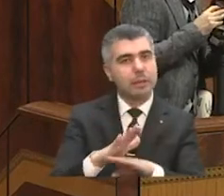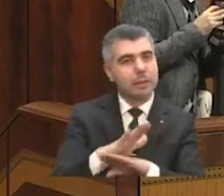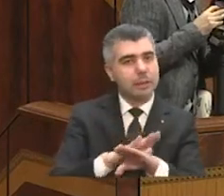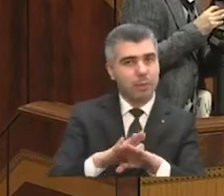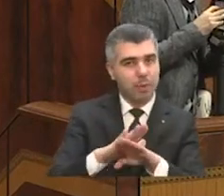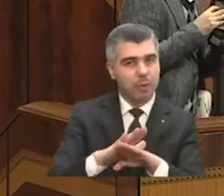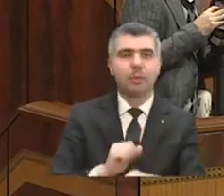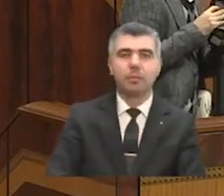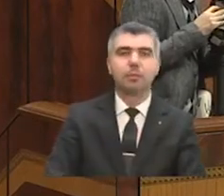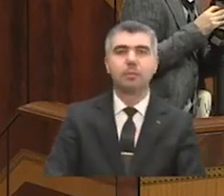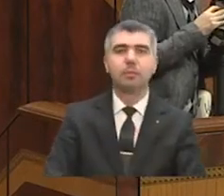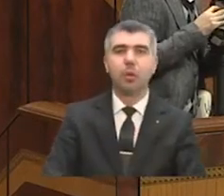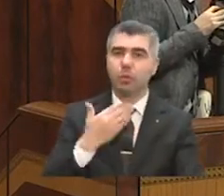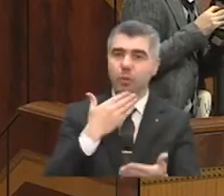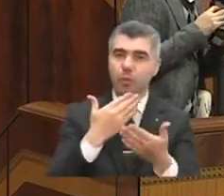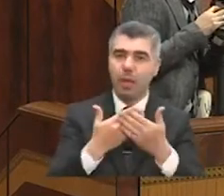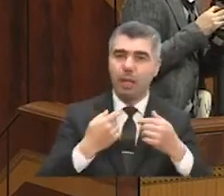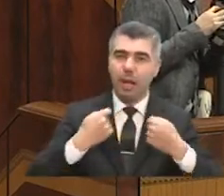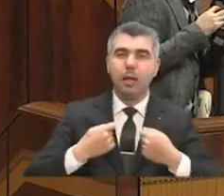ni